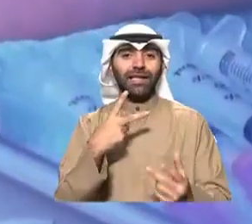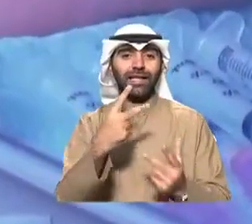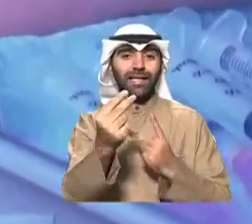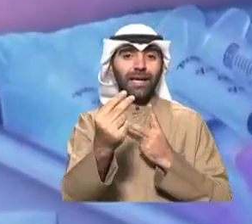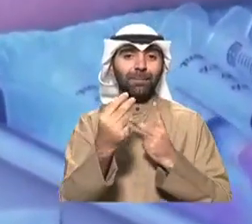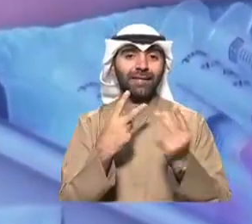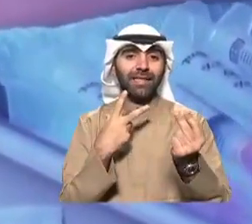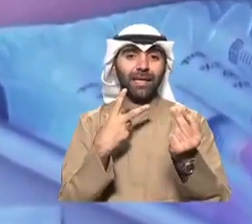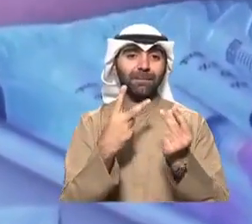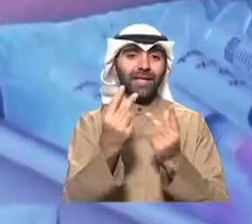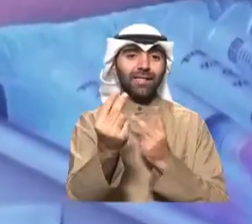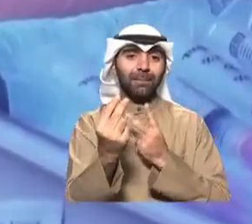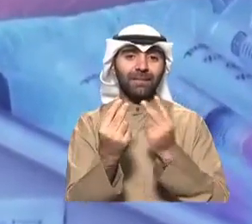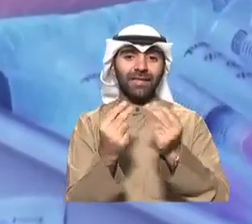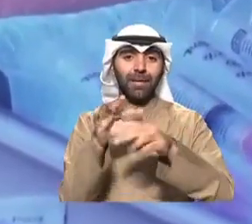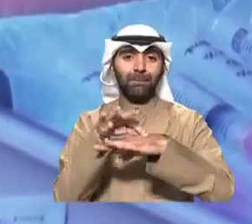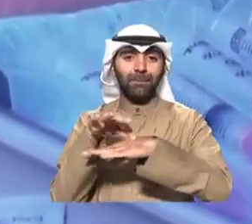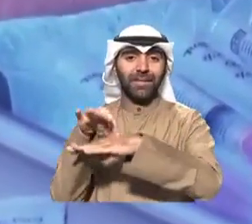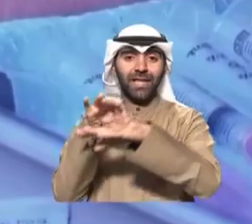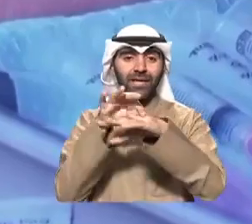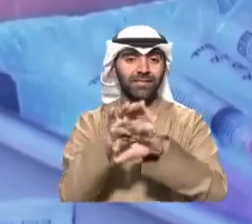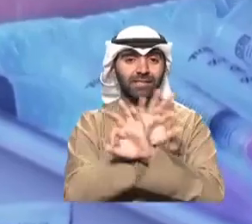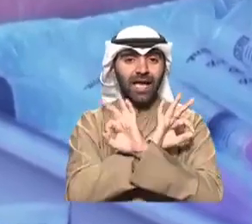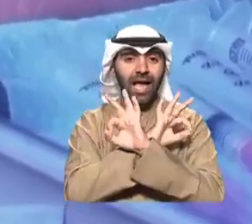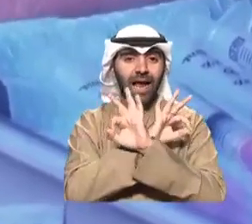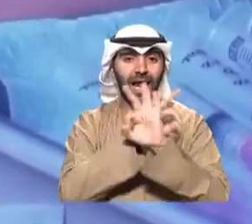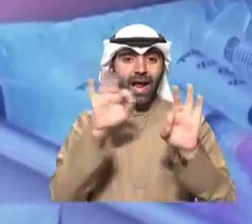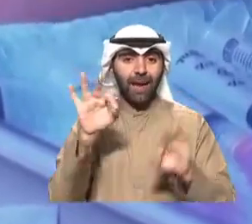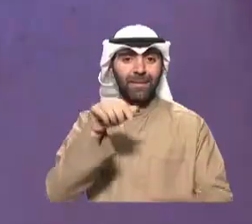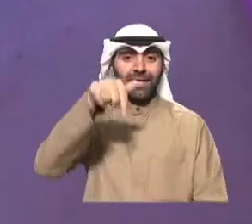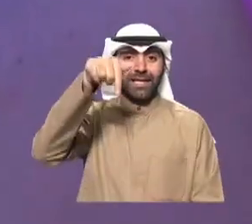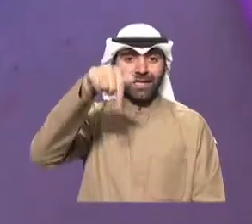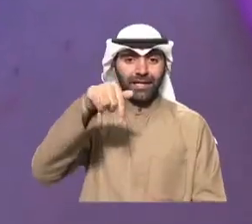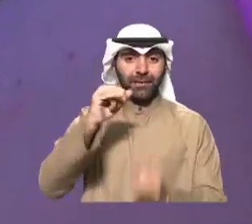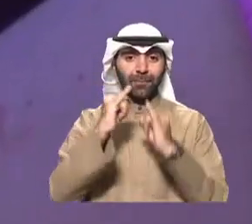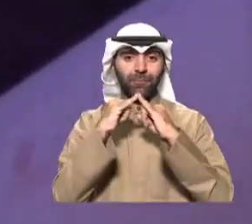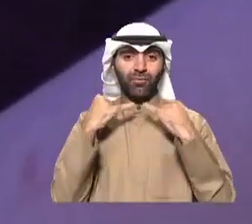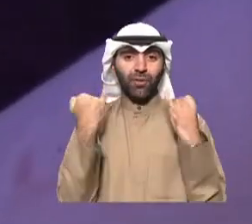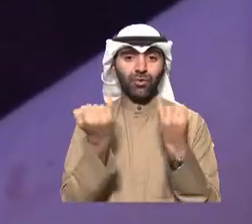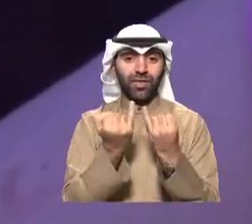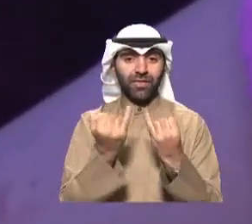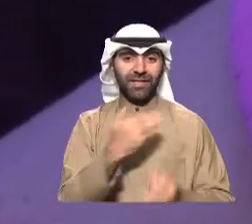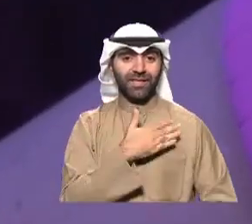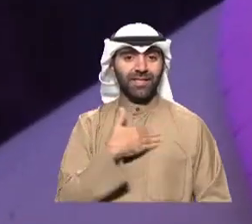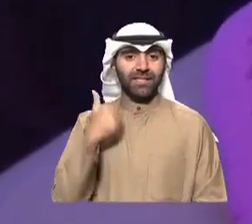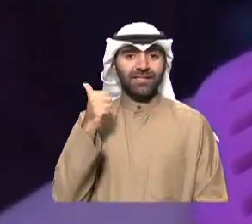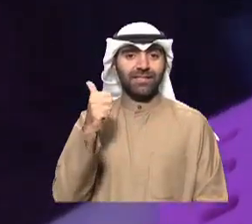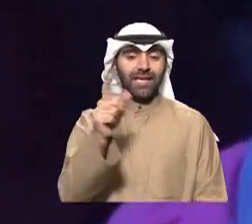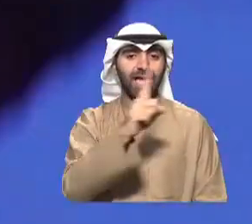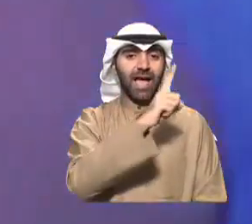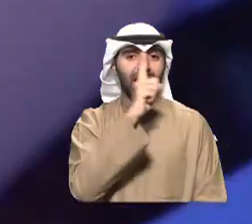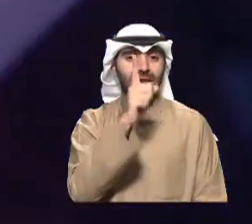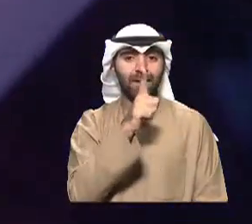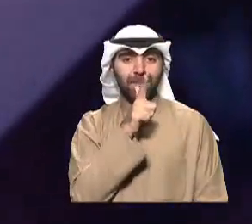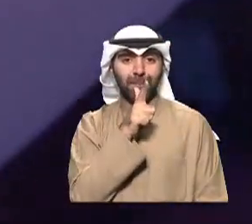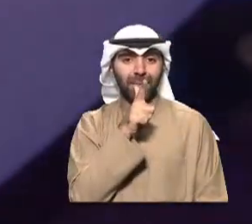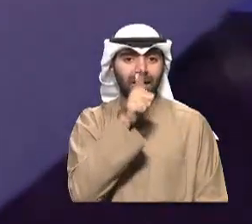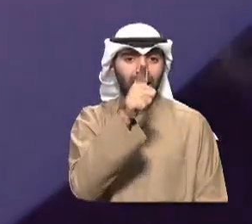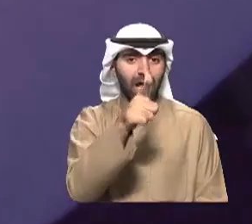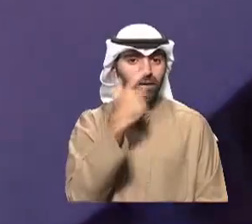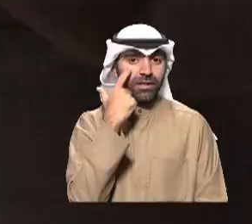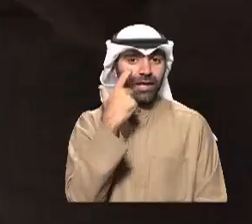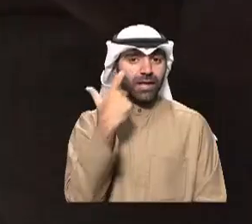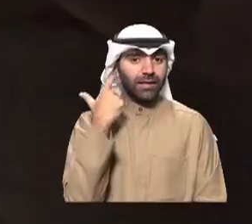فمنظمة الصحة العالمية تعرب عن قلقها من جديد جراء تفشي كوفيد 19، محذرة من بؤرة